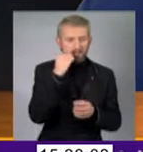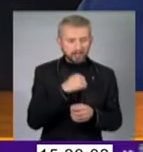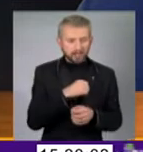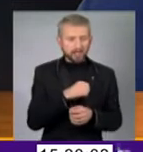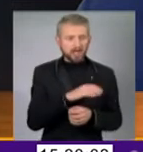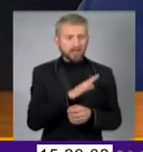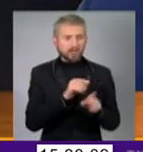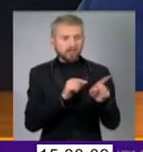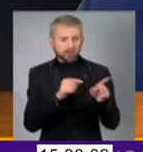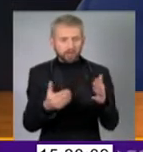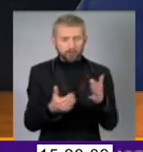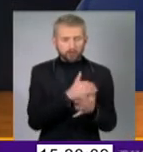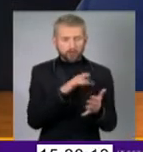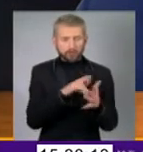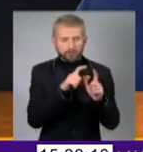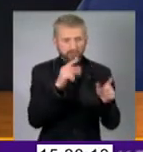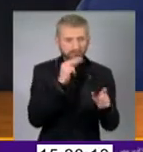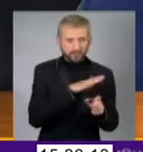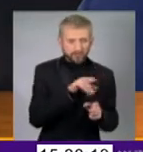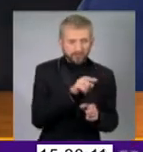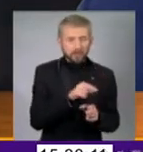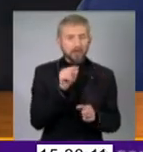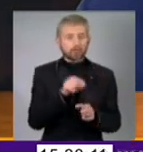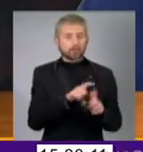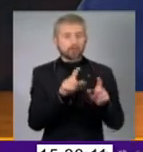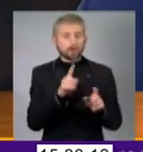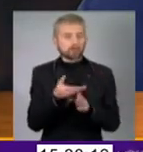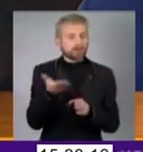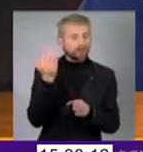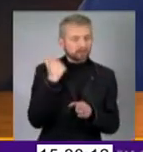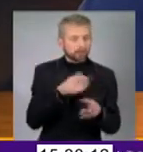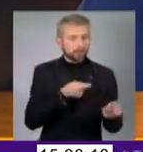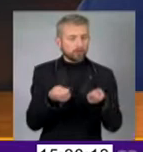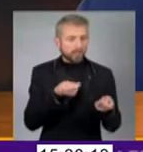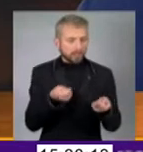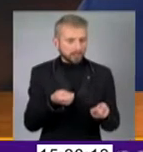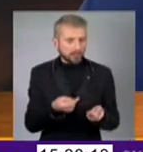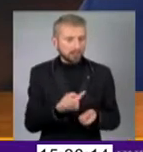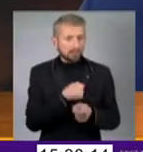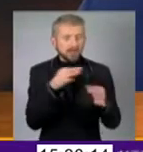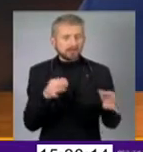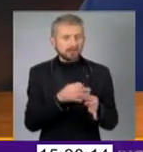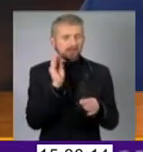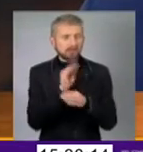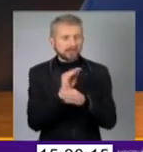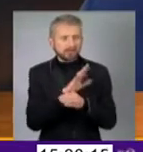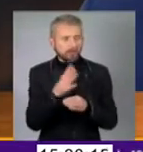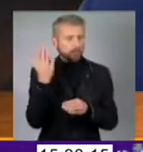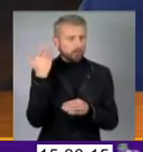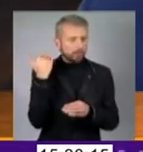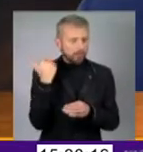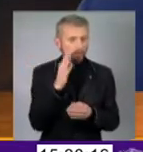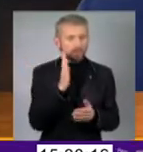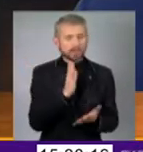вина нової комунальної компанії, а тої компанії, яка до цього часу управляла міськими активами. Ми ніяким чином не вкиваємо на попередників, але